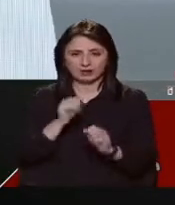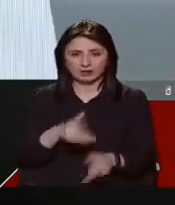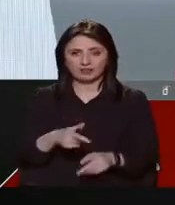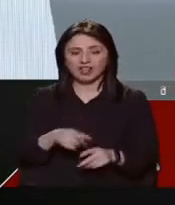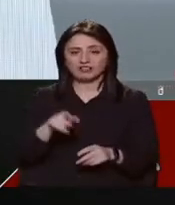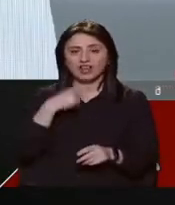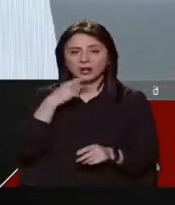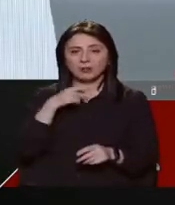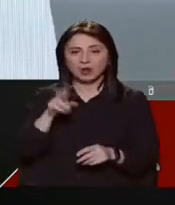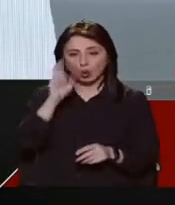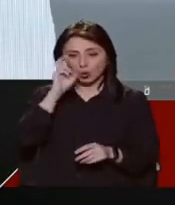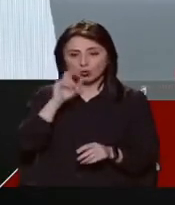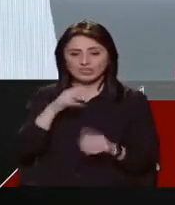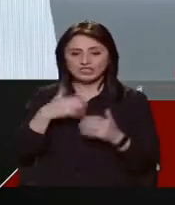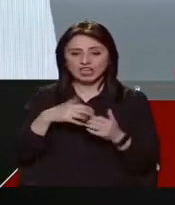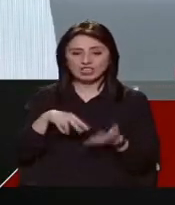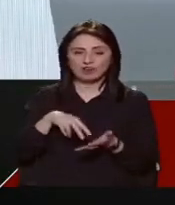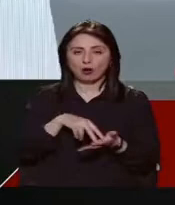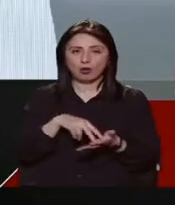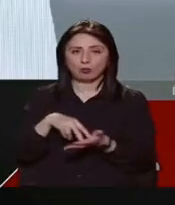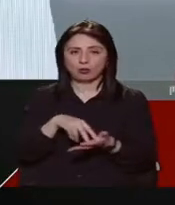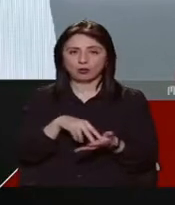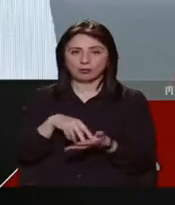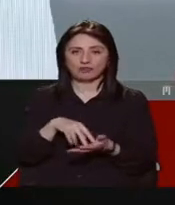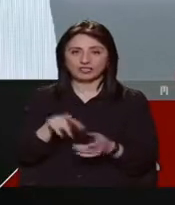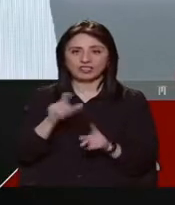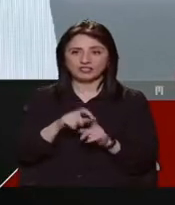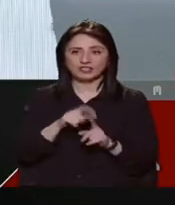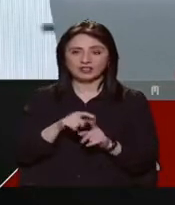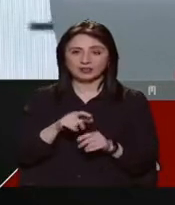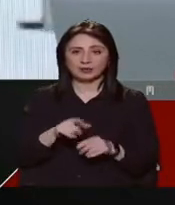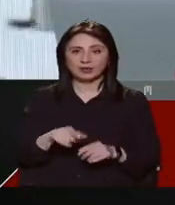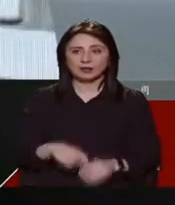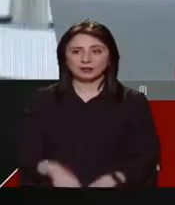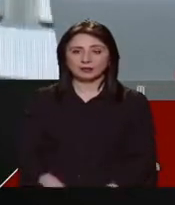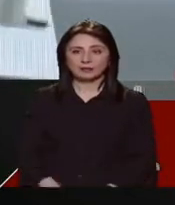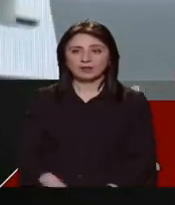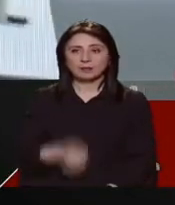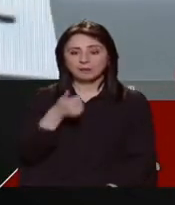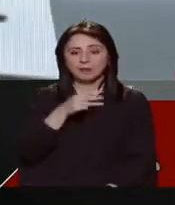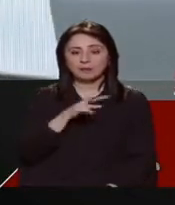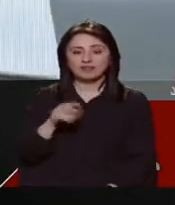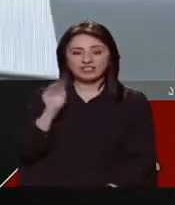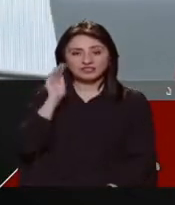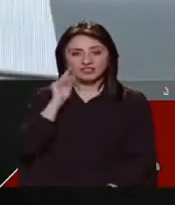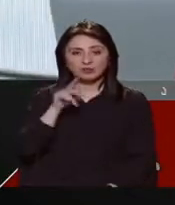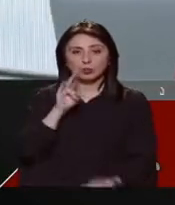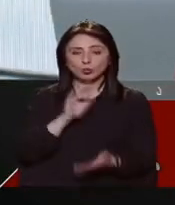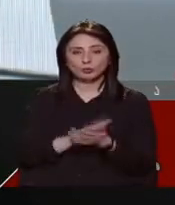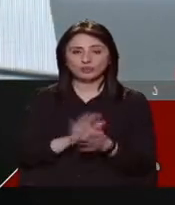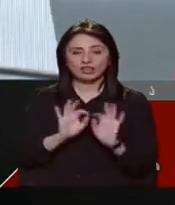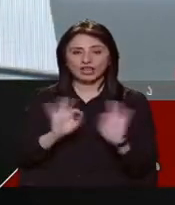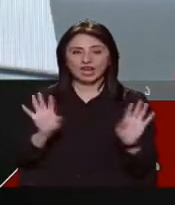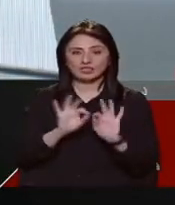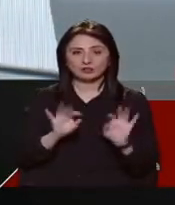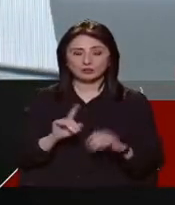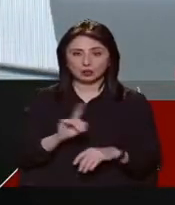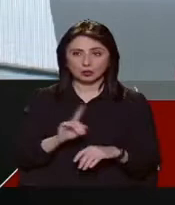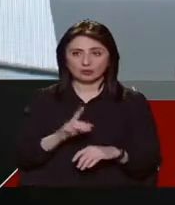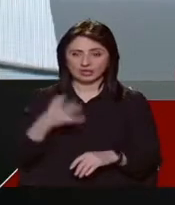თქვით ხელისუფლების ამ საშუალო პოზიციაზე, თქვენ სიტყვებს ციტირებ. Პრემიერისგან ვისმენთ მუდმივად განცხადებებს,